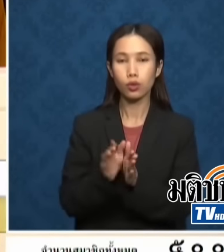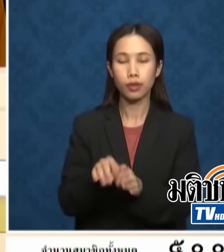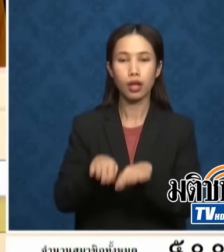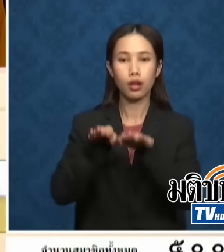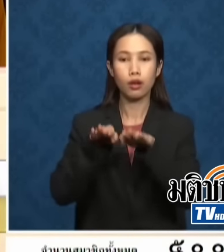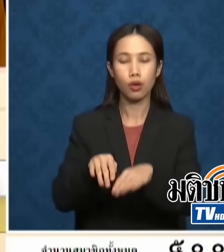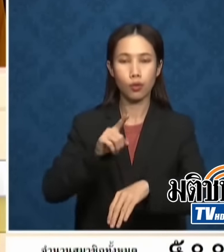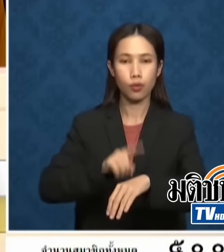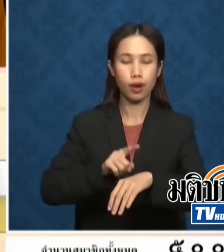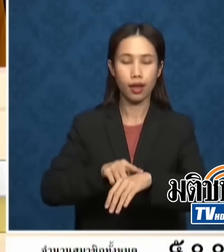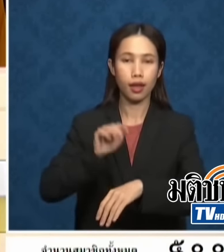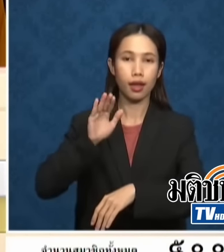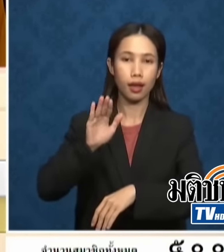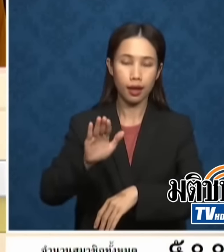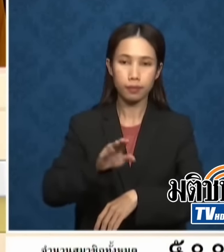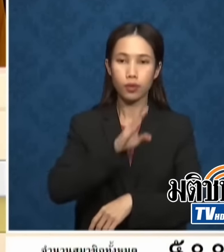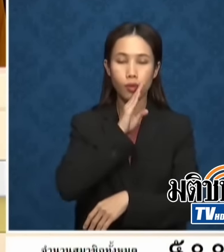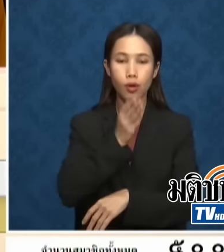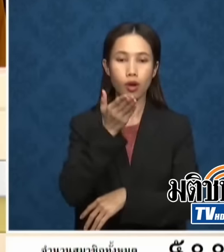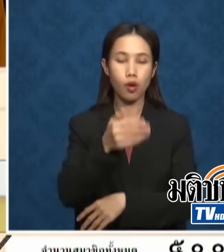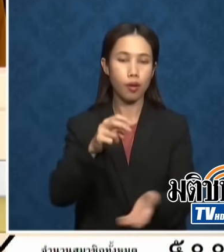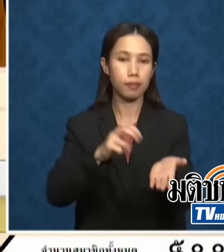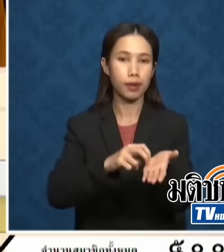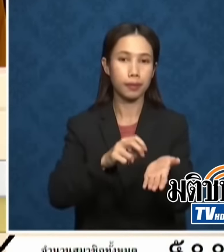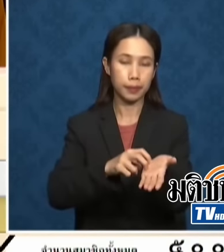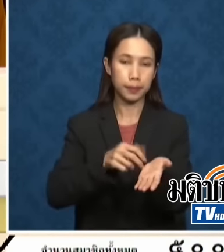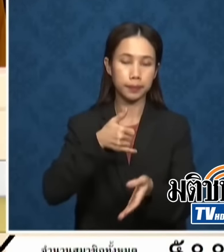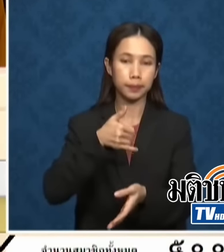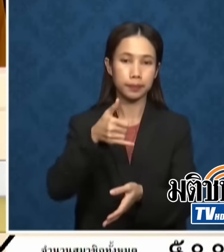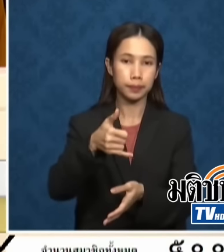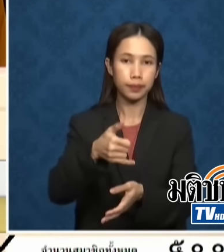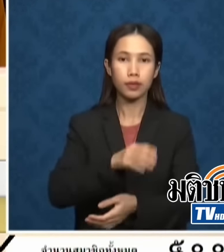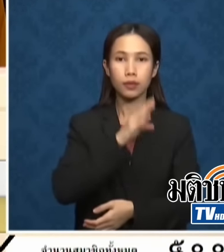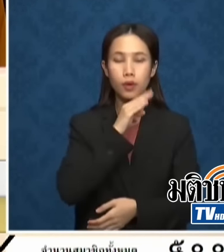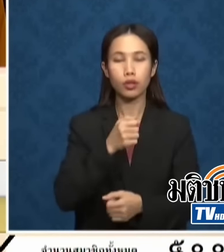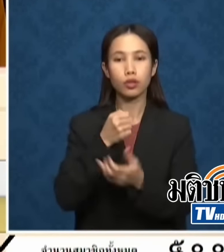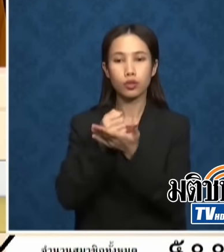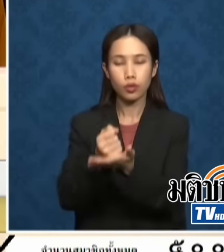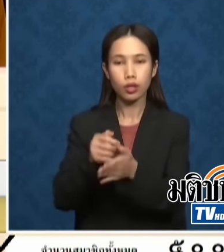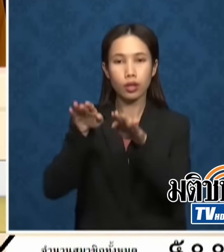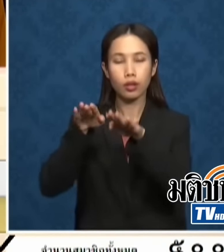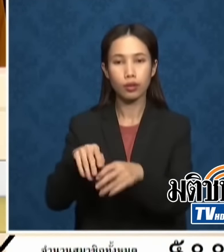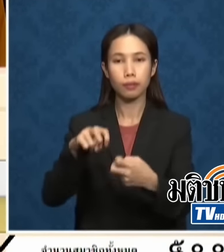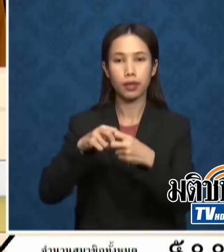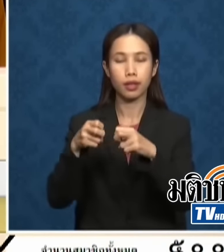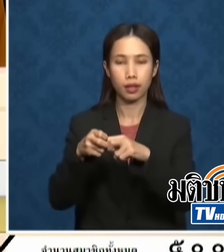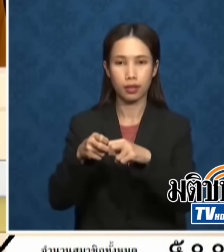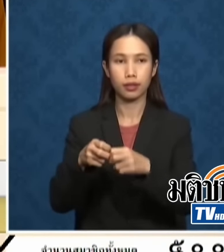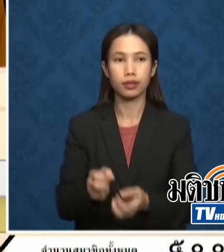ระยะเวลาห้ามขอใบอนุญาตลงเพื่อบรรเทาความเดือดร้อนของพี่น้องชาวประม